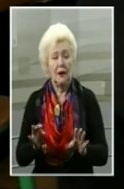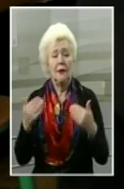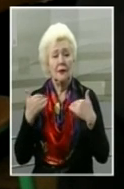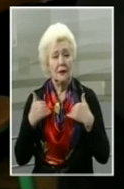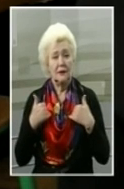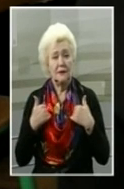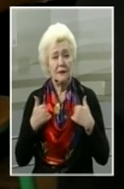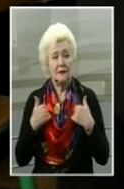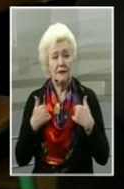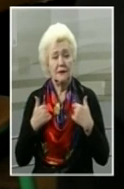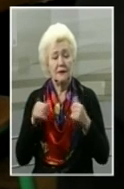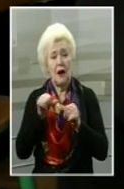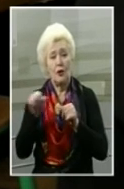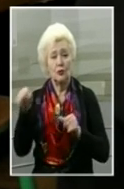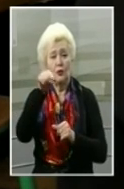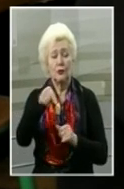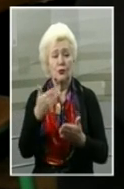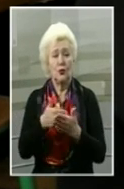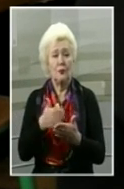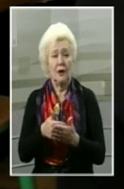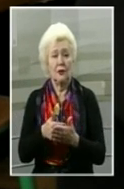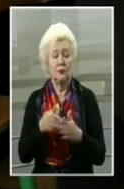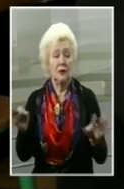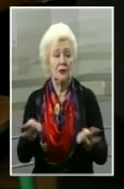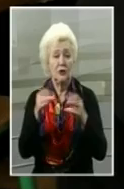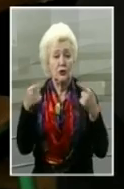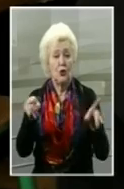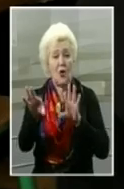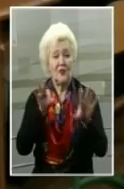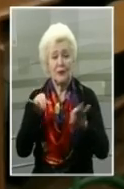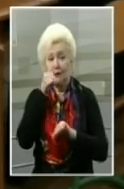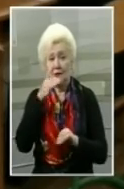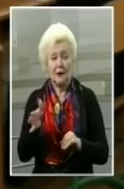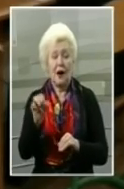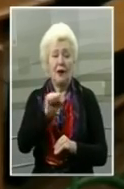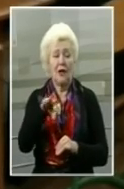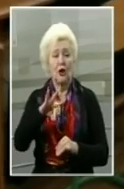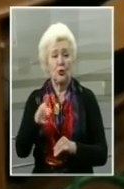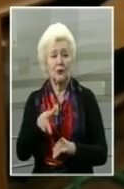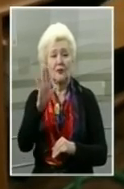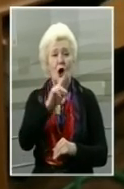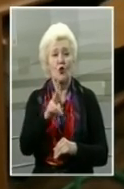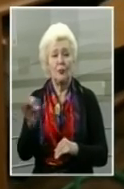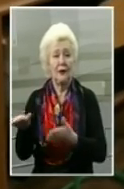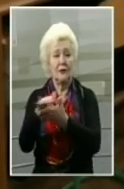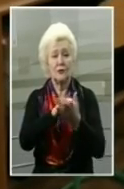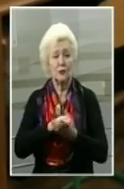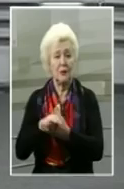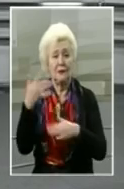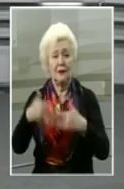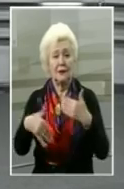Я, окрім цього, мабуть, нічого іншого вибрати не міг. Анатон Владислав Купрієв, Суспільне, Херсон.